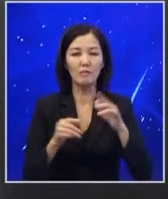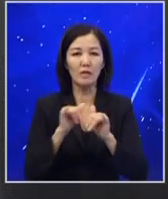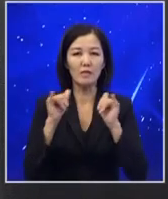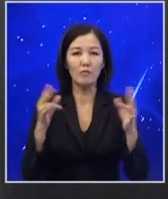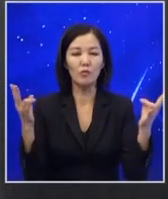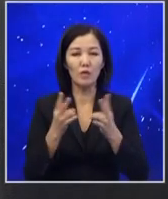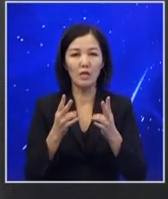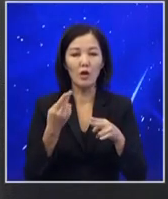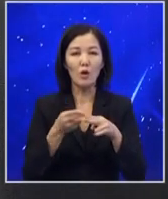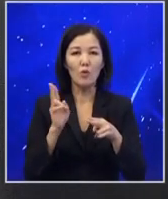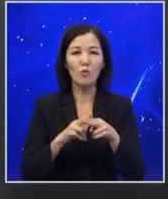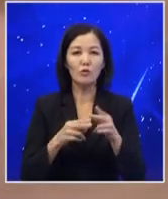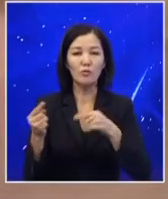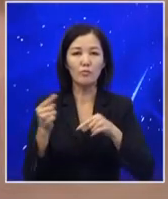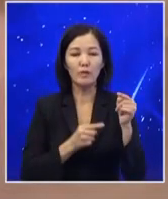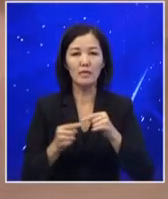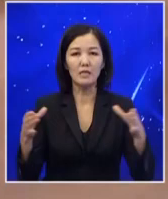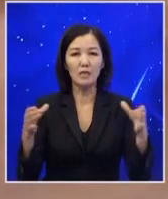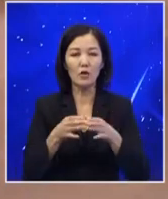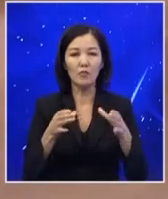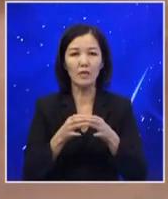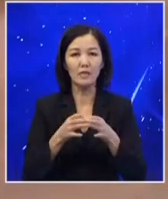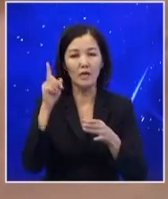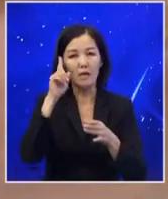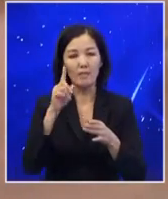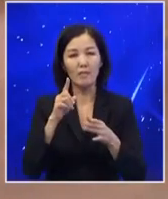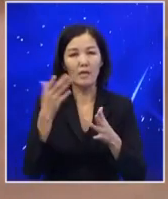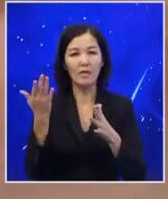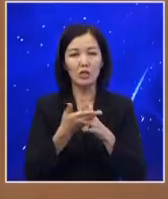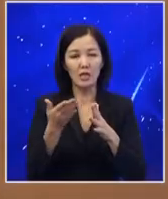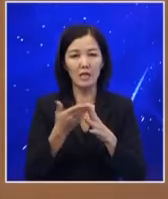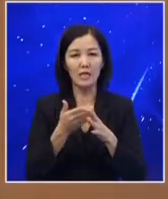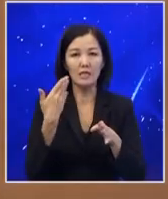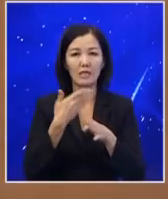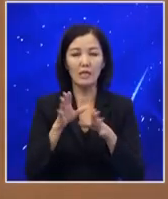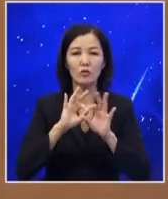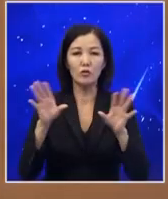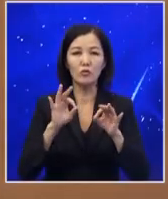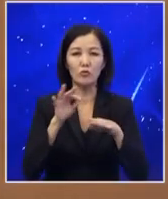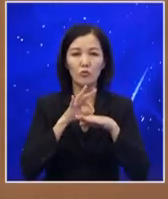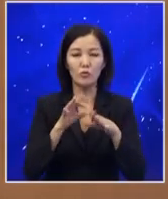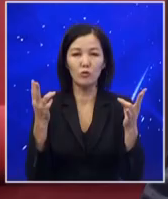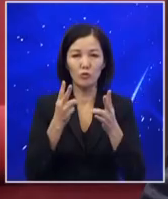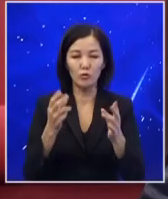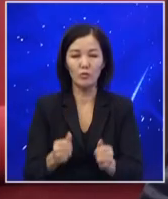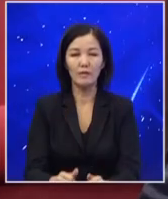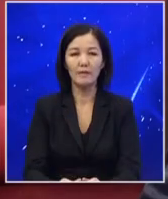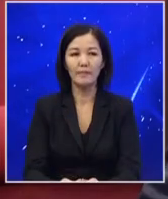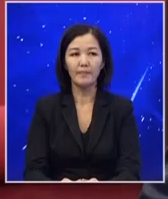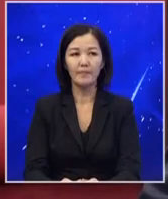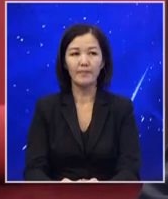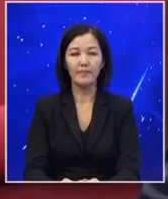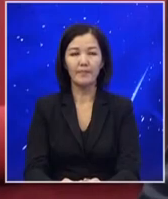кеңейту керек. Ол үшін бизнес қауымдастық өкілдеріне мемлекеттік жеңілдіктер туралы түсіндірме жұмыстарын жүргізу шарт.